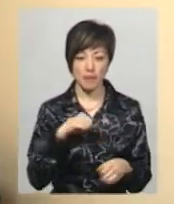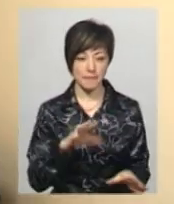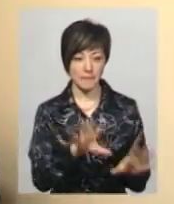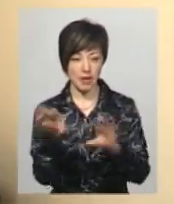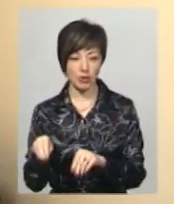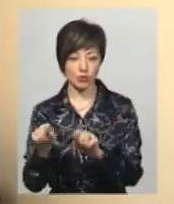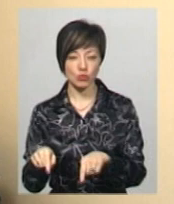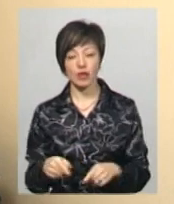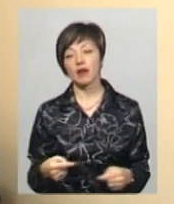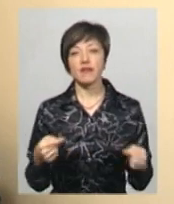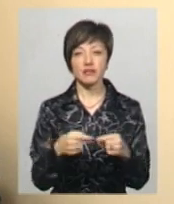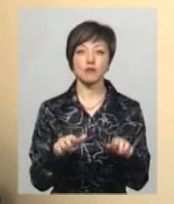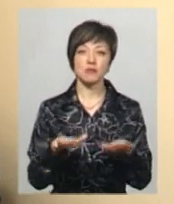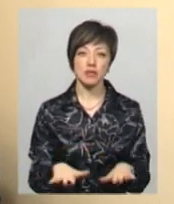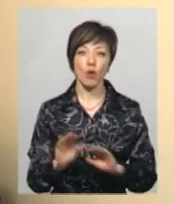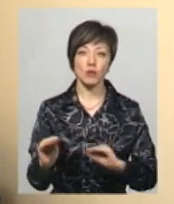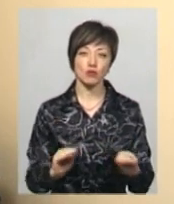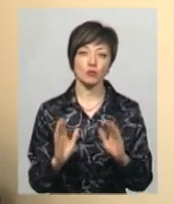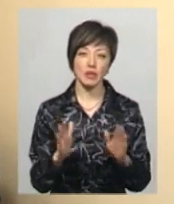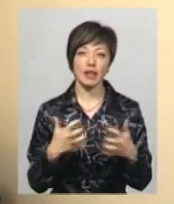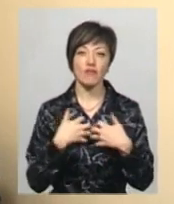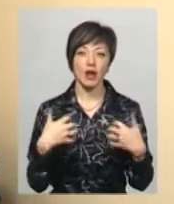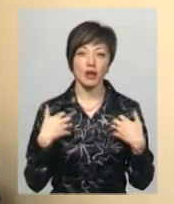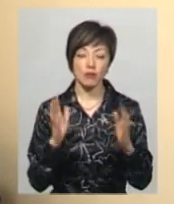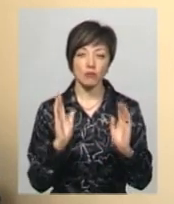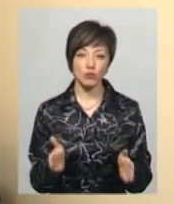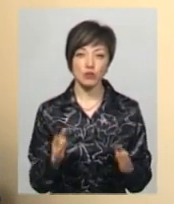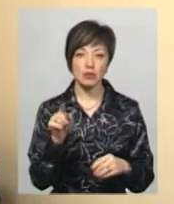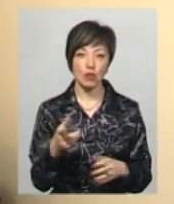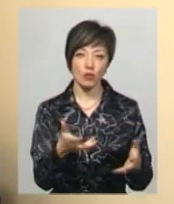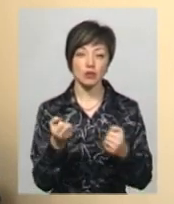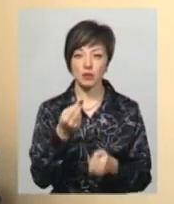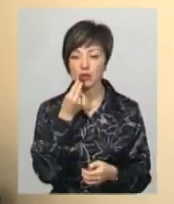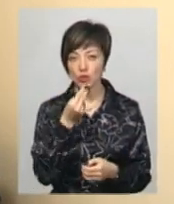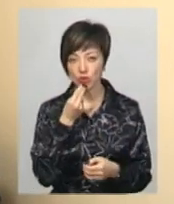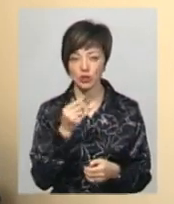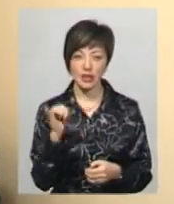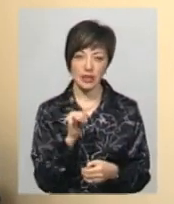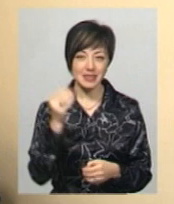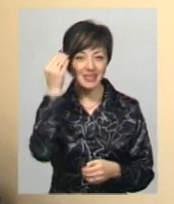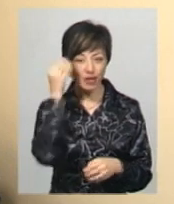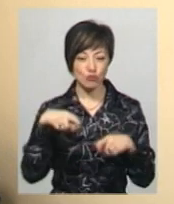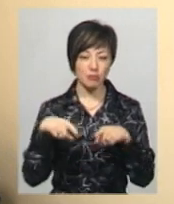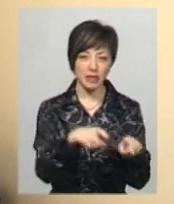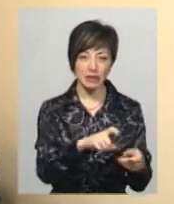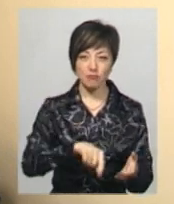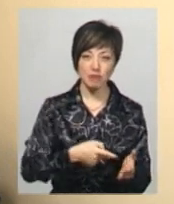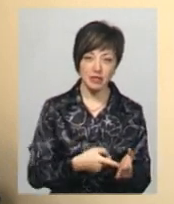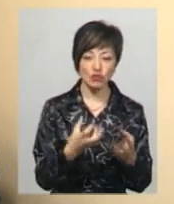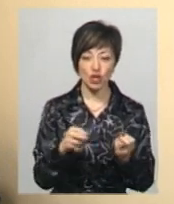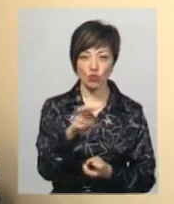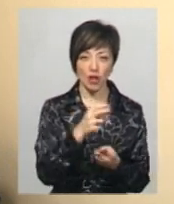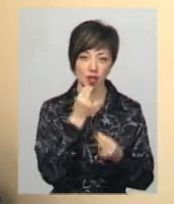переберуться. Визначене місце, воно буде облаштоване, тварина буде там отримувати їжу, і сенсу бігти в місто десь